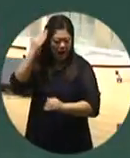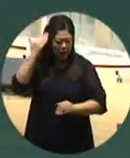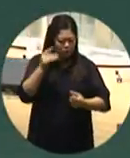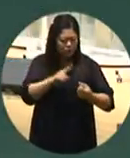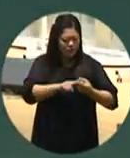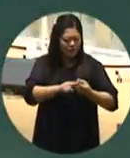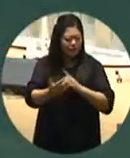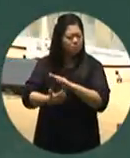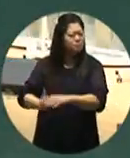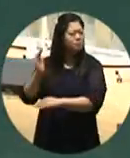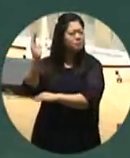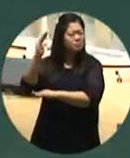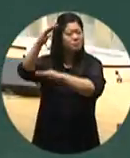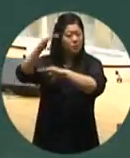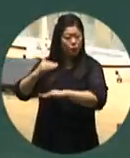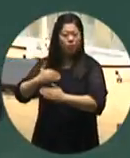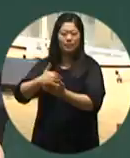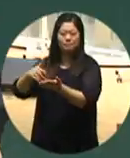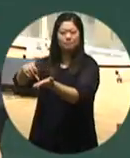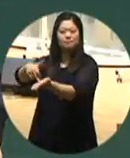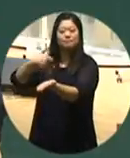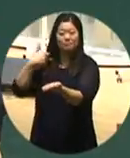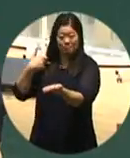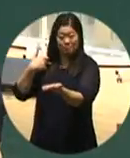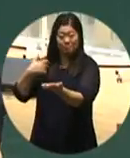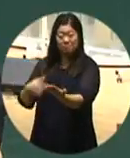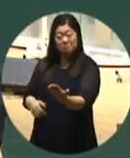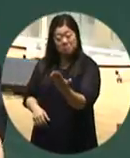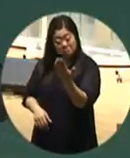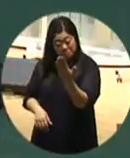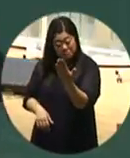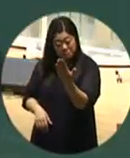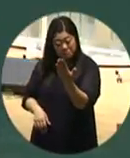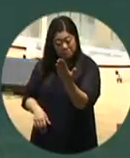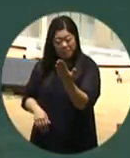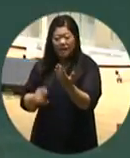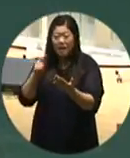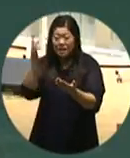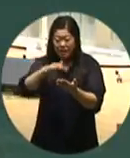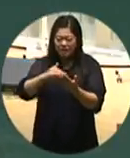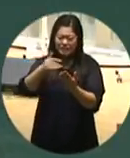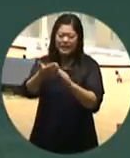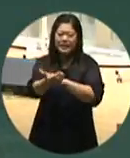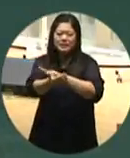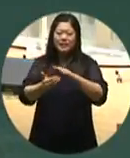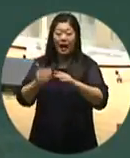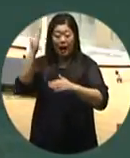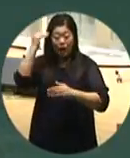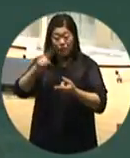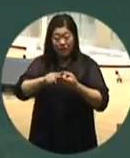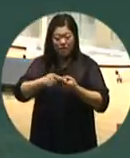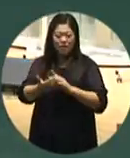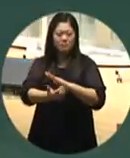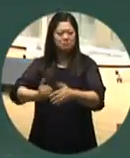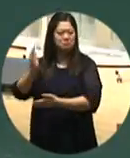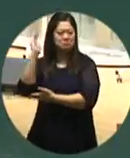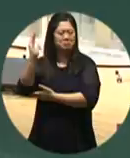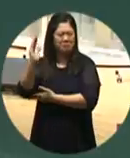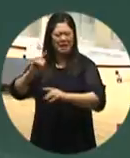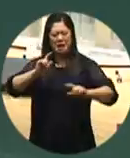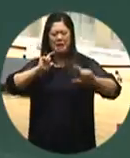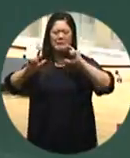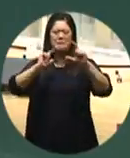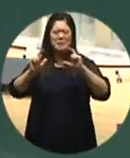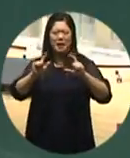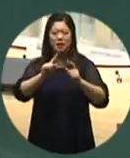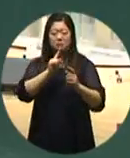about the prophecies that all these world-famous prophets spoke. 공통적으로 똑같이 예언했어요. And there's a common characteristic that all of these